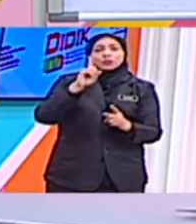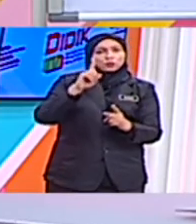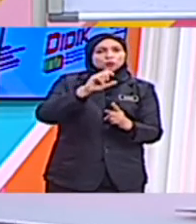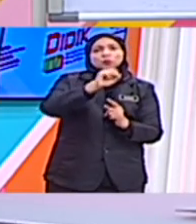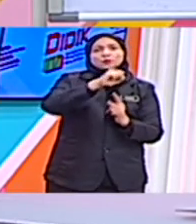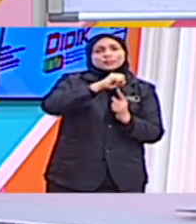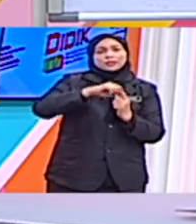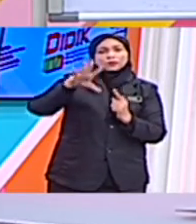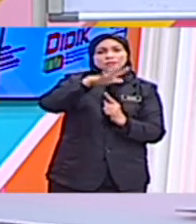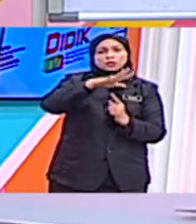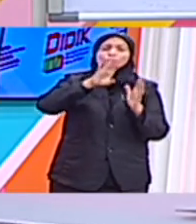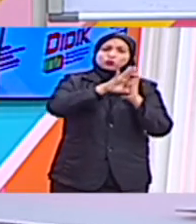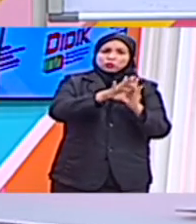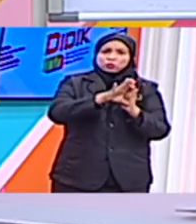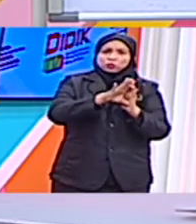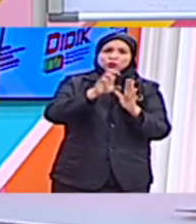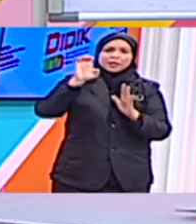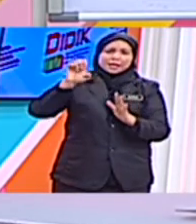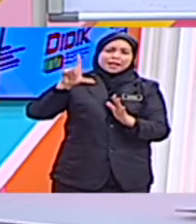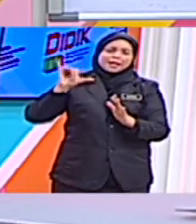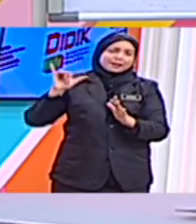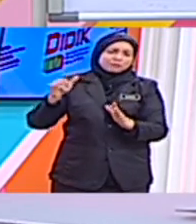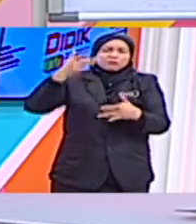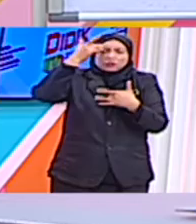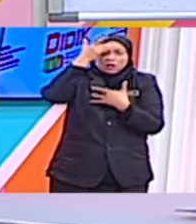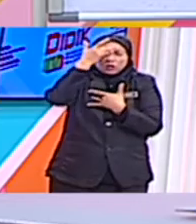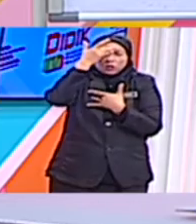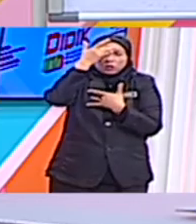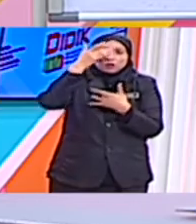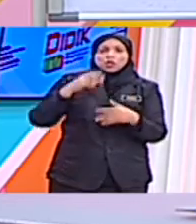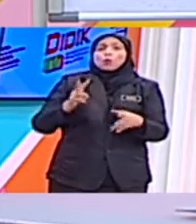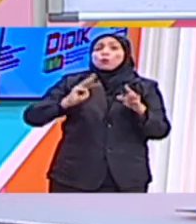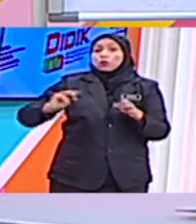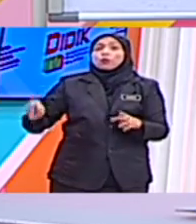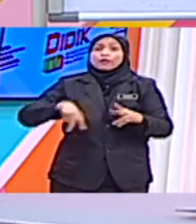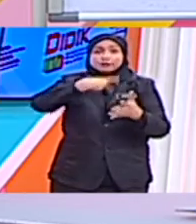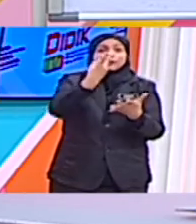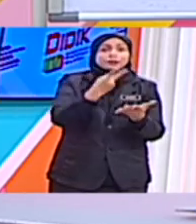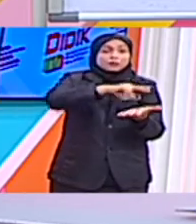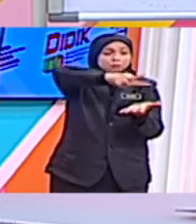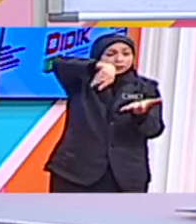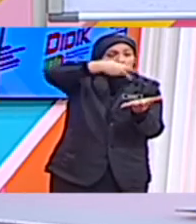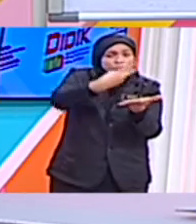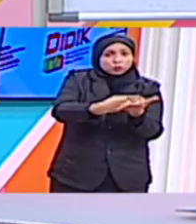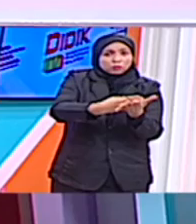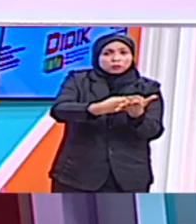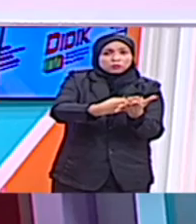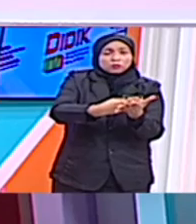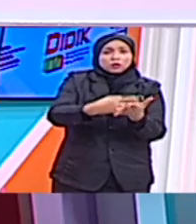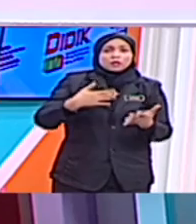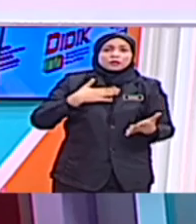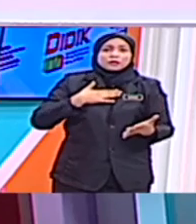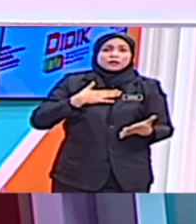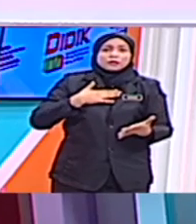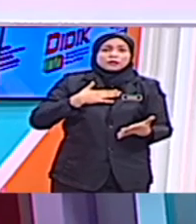kalau Ellie sakit kan? Sakit dekat macam ada murid jatuh, dada dia terluka. Okey. Dekat